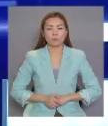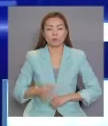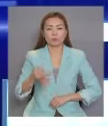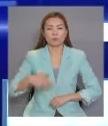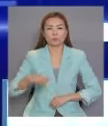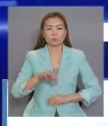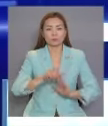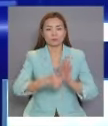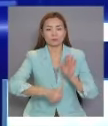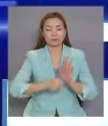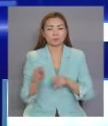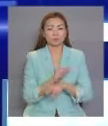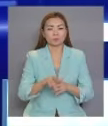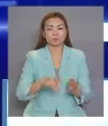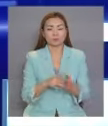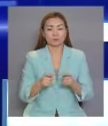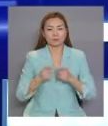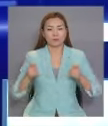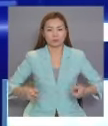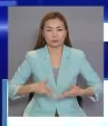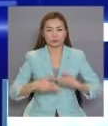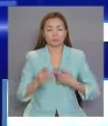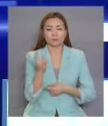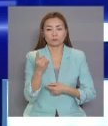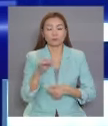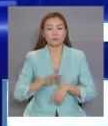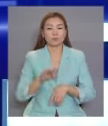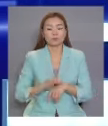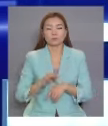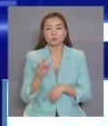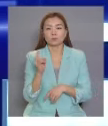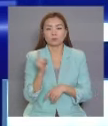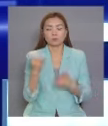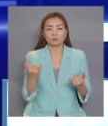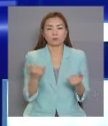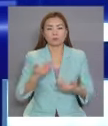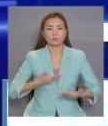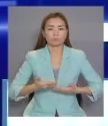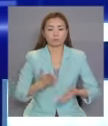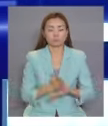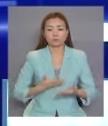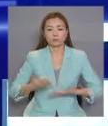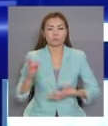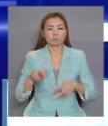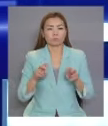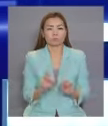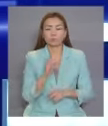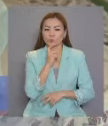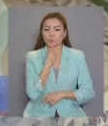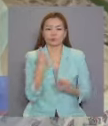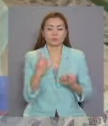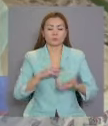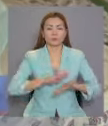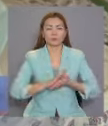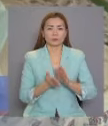Облыстық оңалту орталығында тұсаукесер рәсімі өтті. Туа біткен сал ауруына шалдыққан бөбектер қадам басты. Жүру түгілі отыруы мұңға айналған